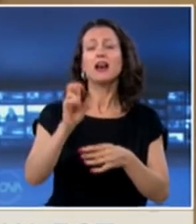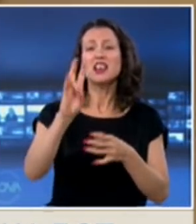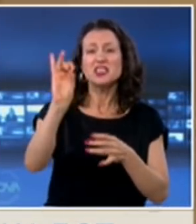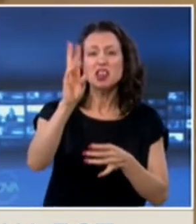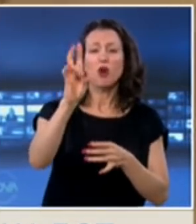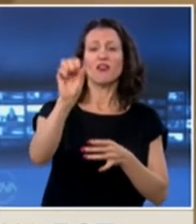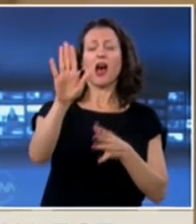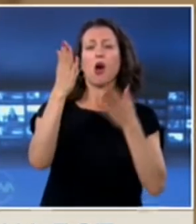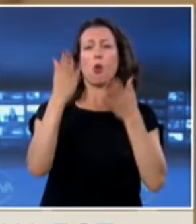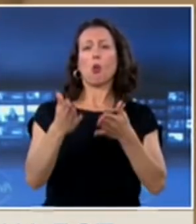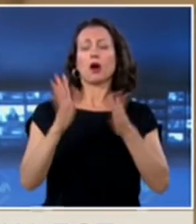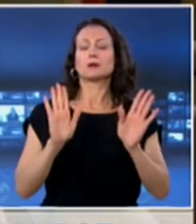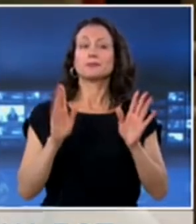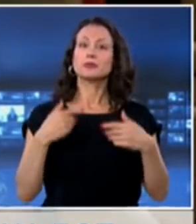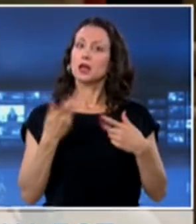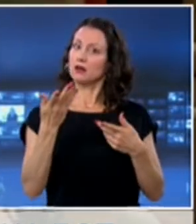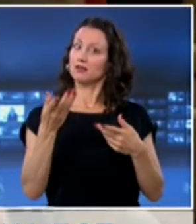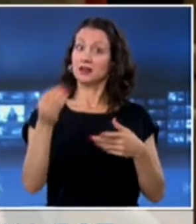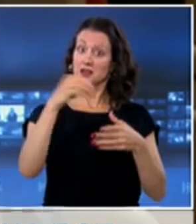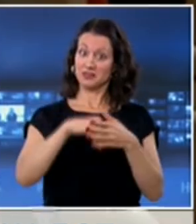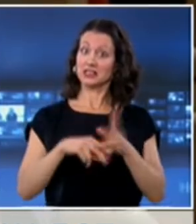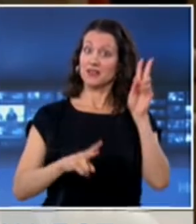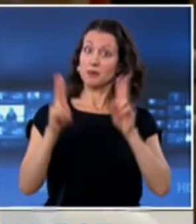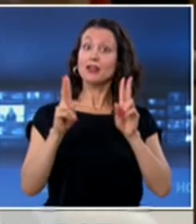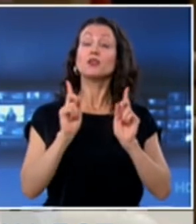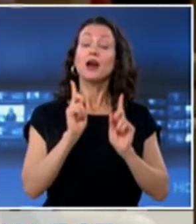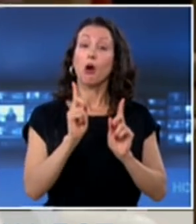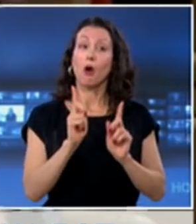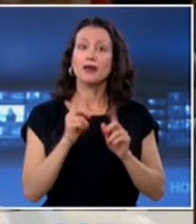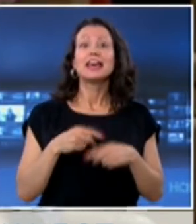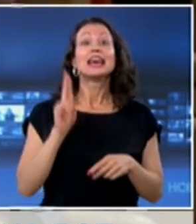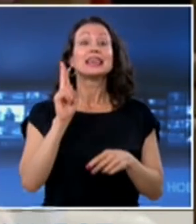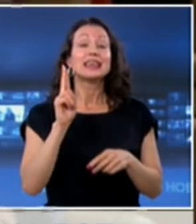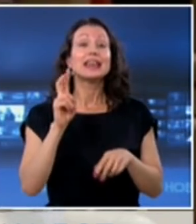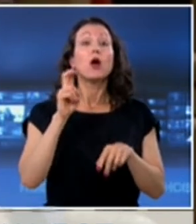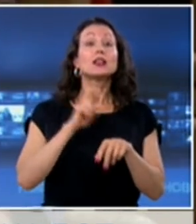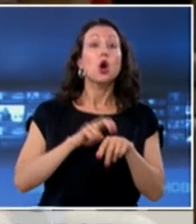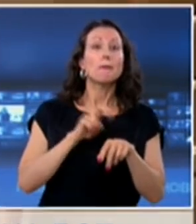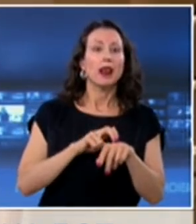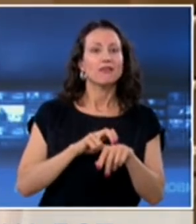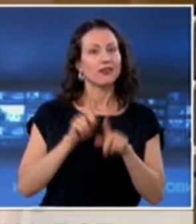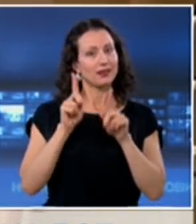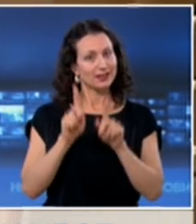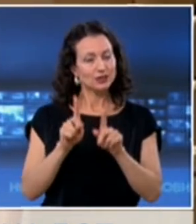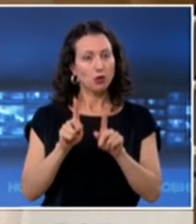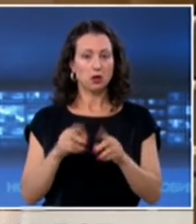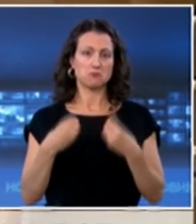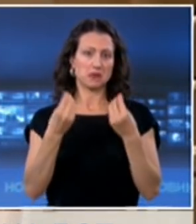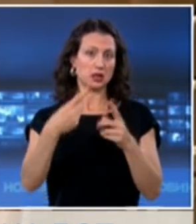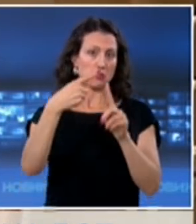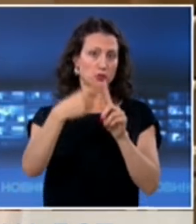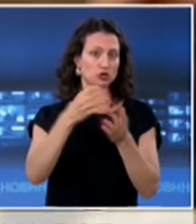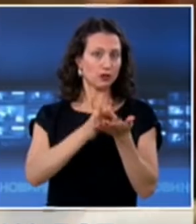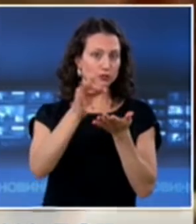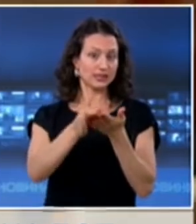В пленума обаче влизат опонентът на Корнелия Нинова в лидерската битка Кирил Добрев. Той даде положителна оценка за новите членове,